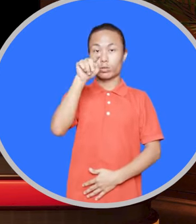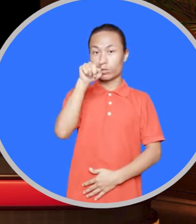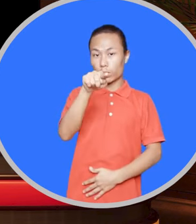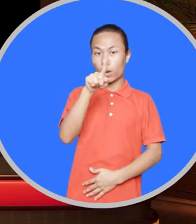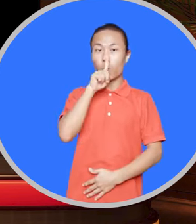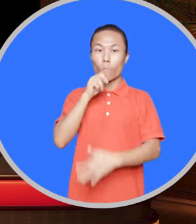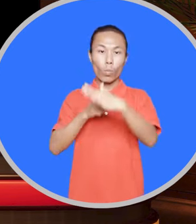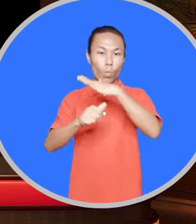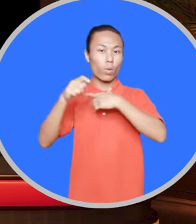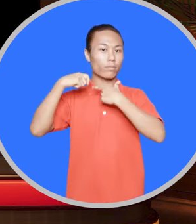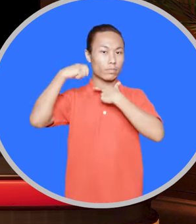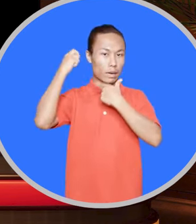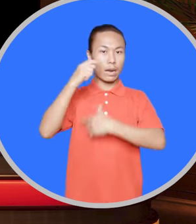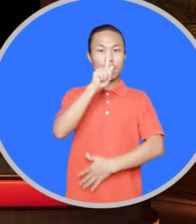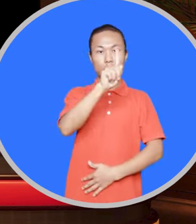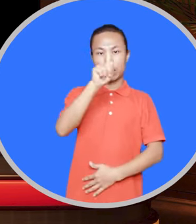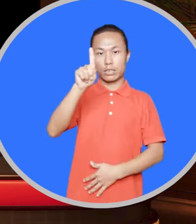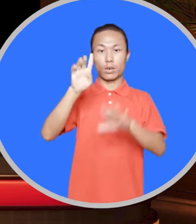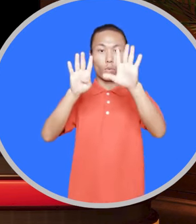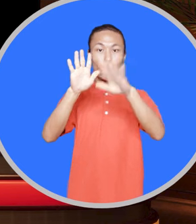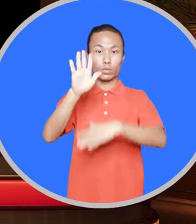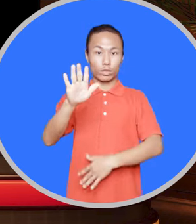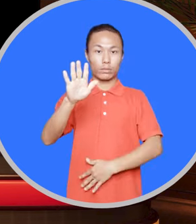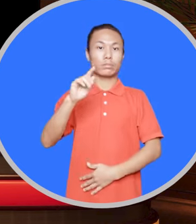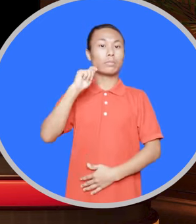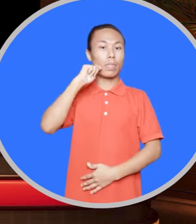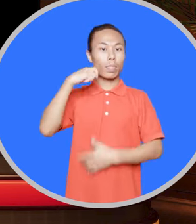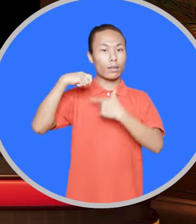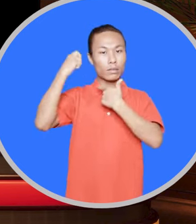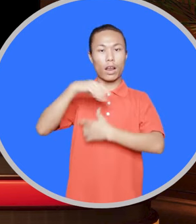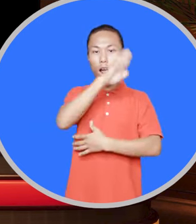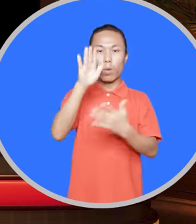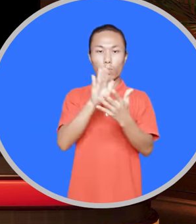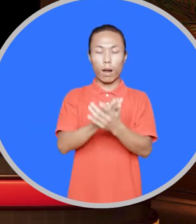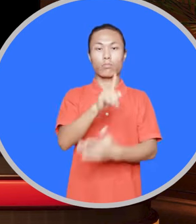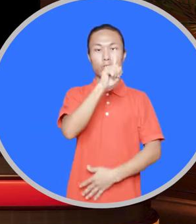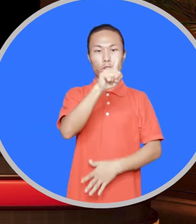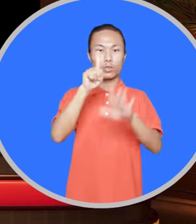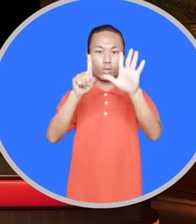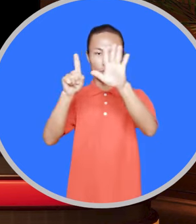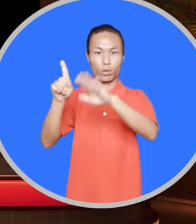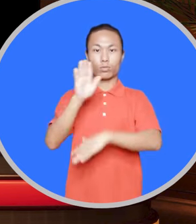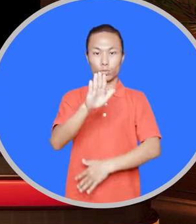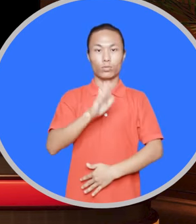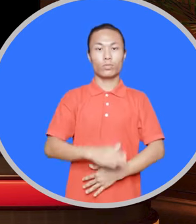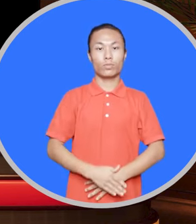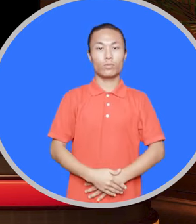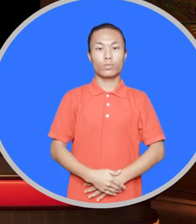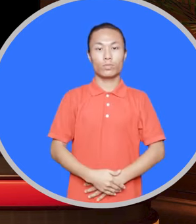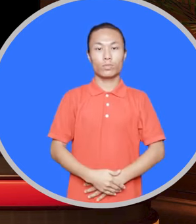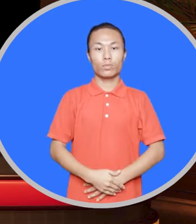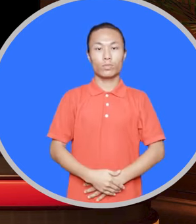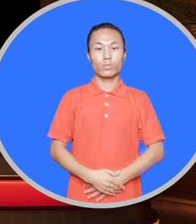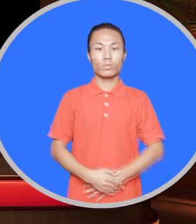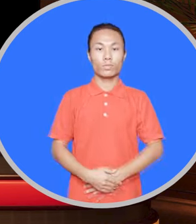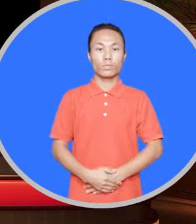တ်ခြင်းခံရသူ53ဦးအပါအဝင်119ဦးမှာမျက်ွယ်ပြစ်ဒဏ်ချမှတ်ခြင်းခံရကြောင်းနဲ့အဲ့ဒီစီးရင်တွေအရ